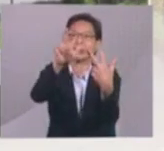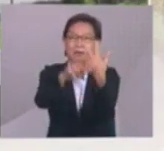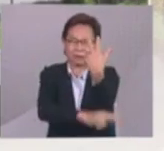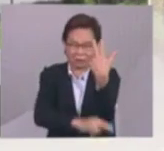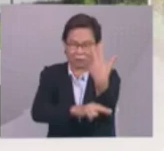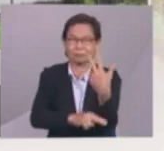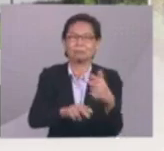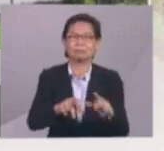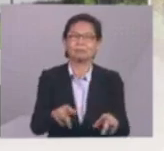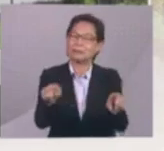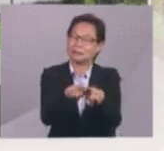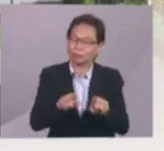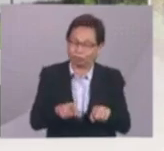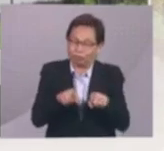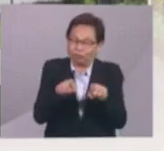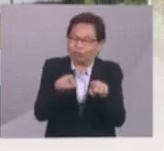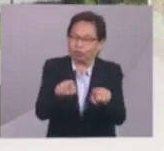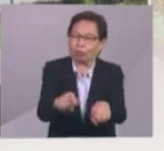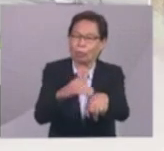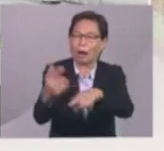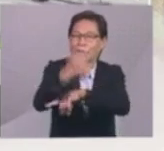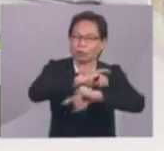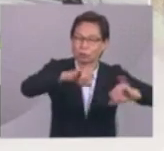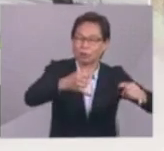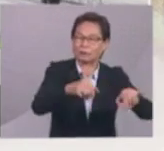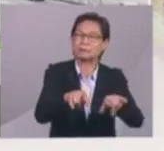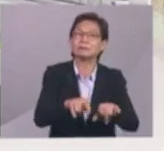bergerak serentak pada hari Jumaat